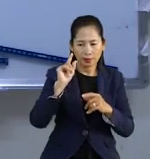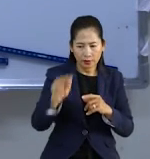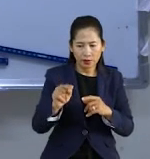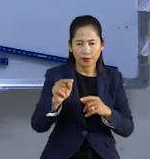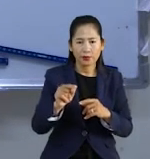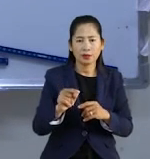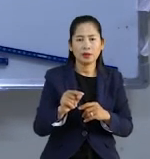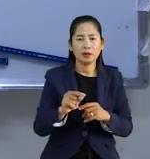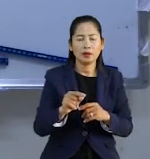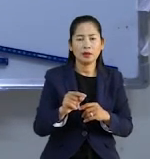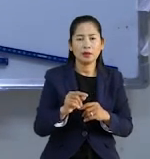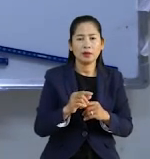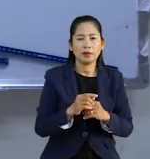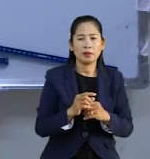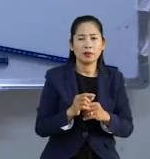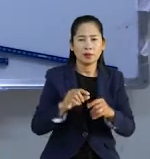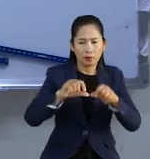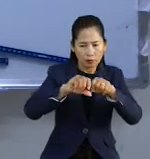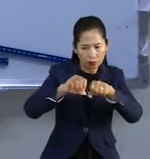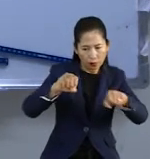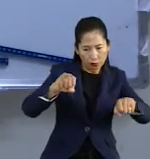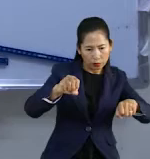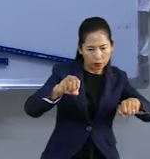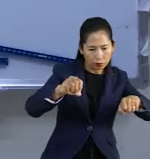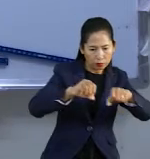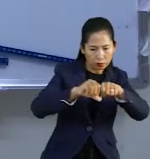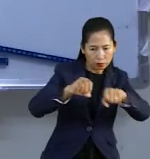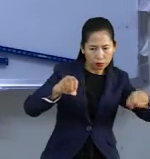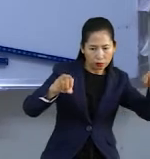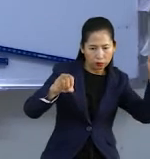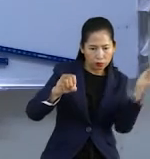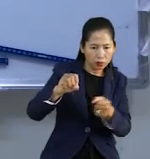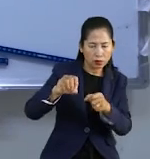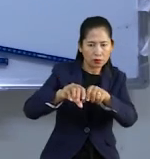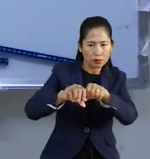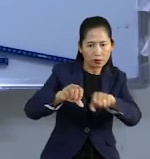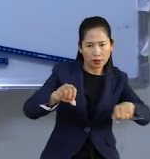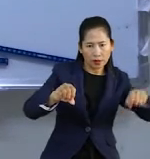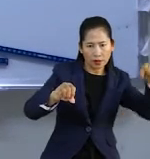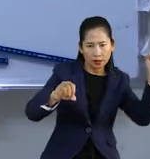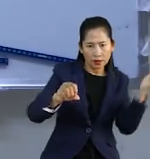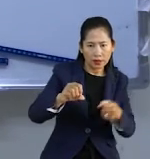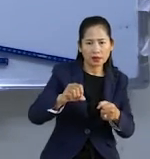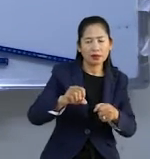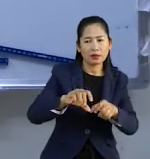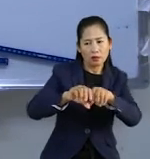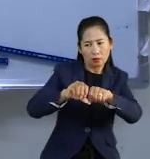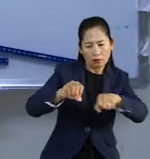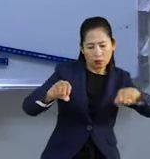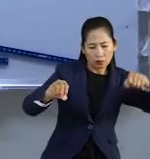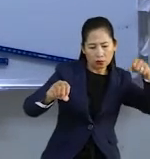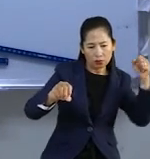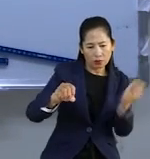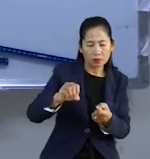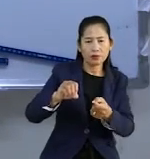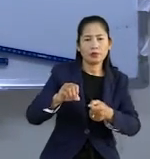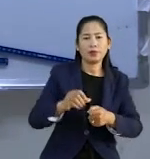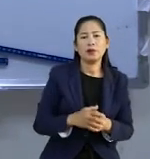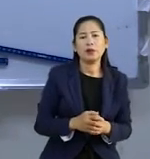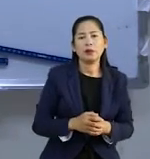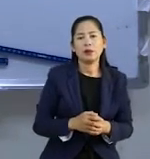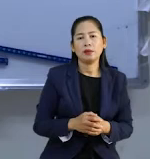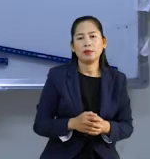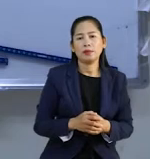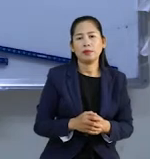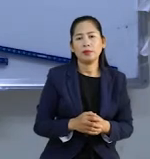ดเปรียขันบาดเปรียขันเปรียขันคือได้นะก่อนนะบาดเปรียขันต่อแล้วครูเ